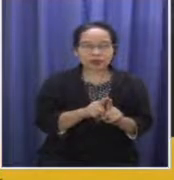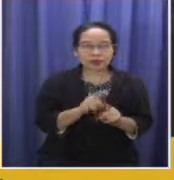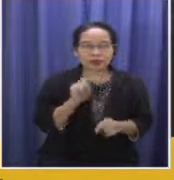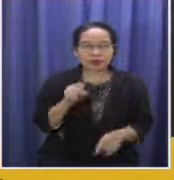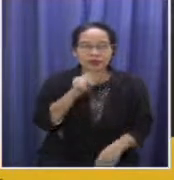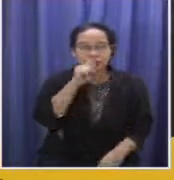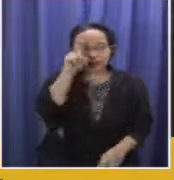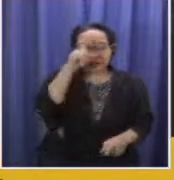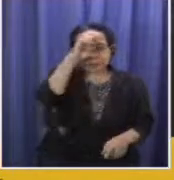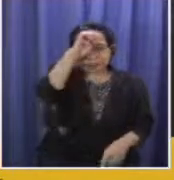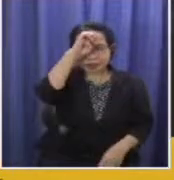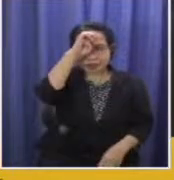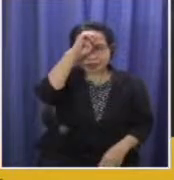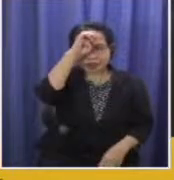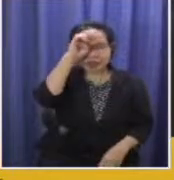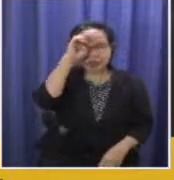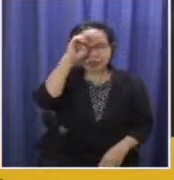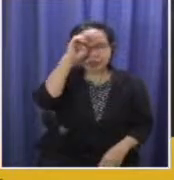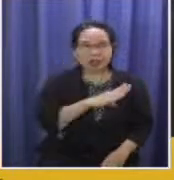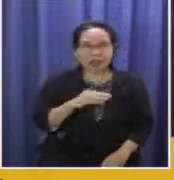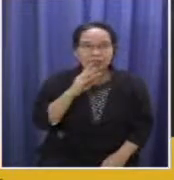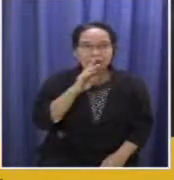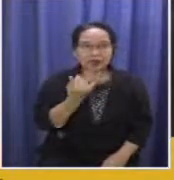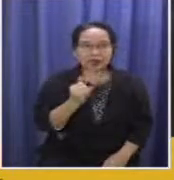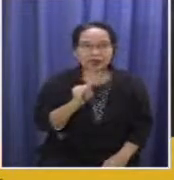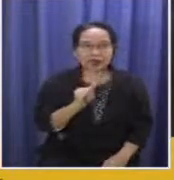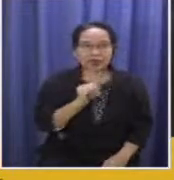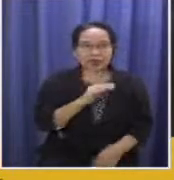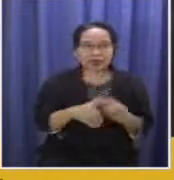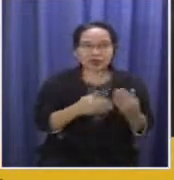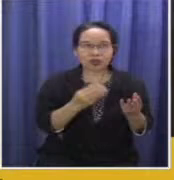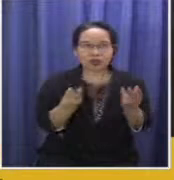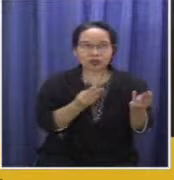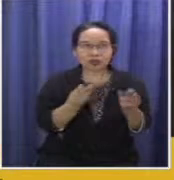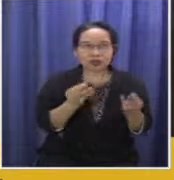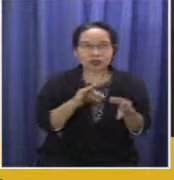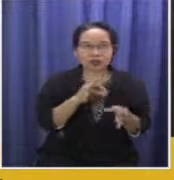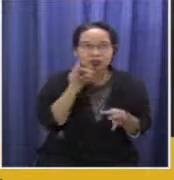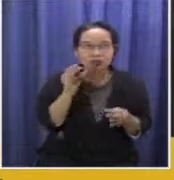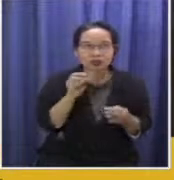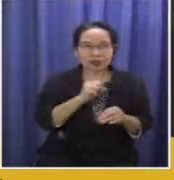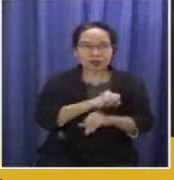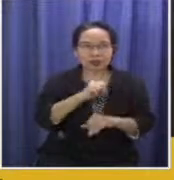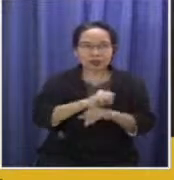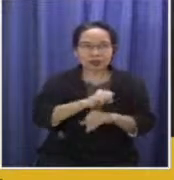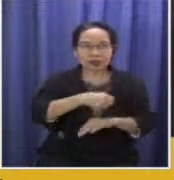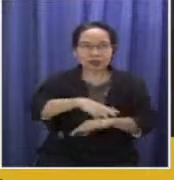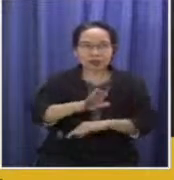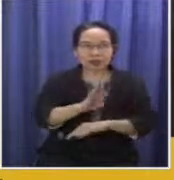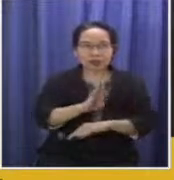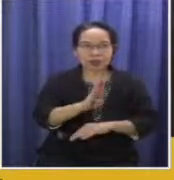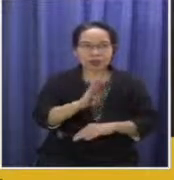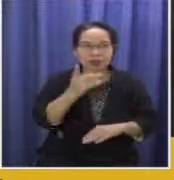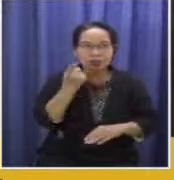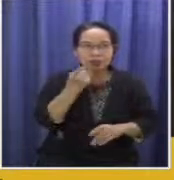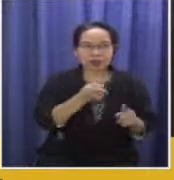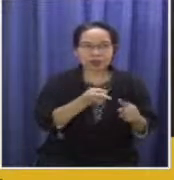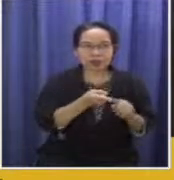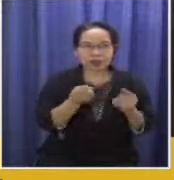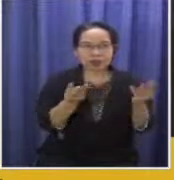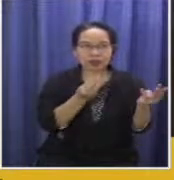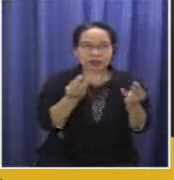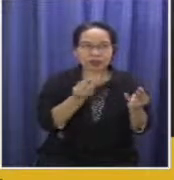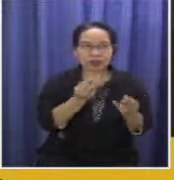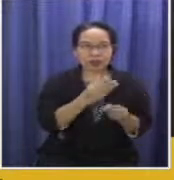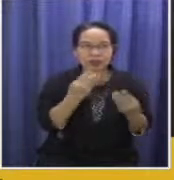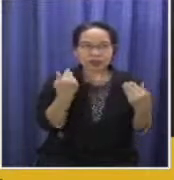Yes, brother Eli. के ती सबै स्वर्गदूतहरू मुक्ति पाउनेहरूका खातिर सेवा गर्नलाई पठाइएका सेवा